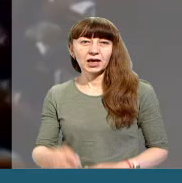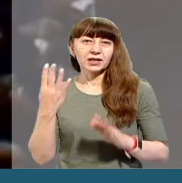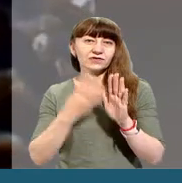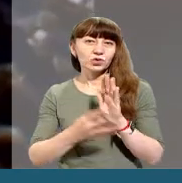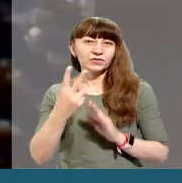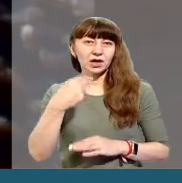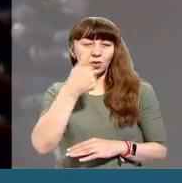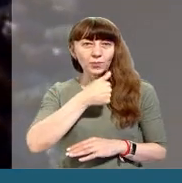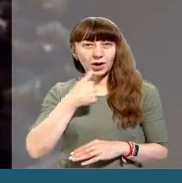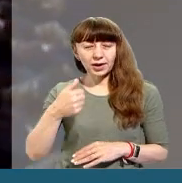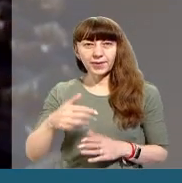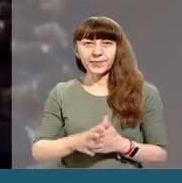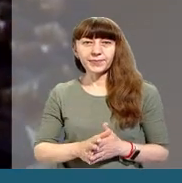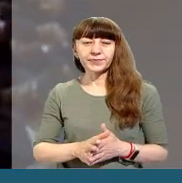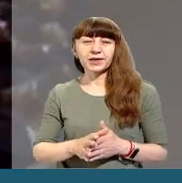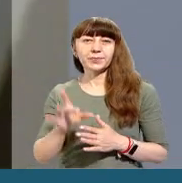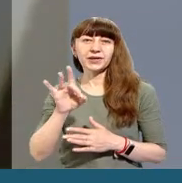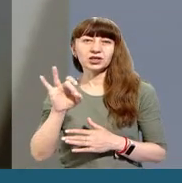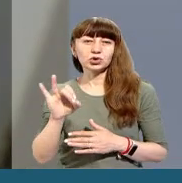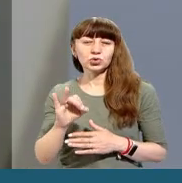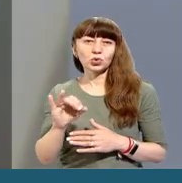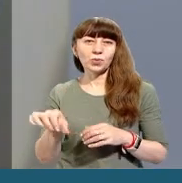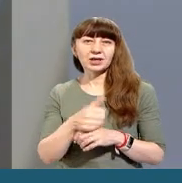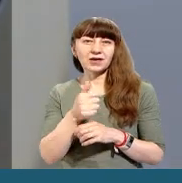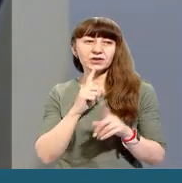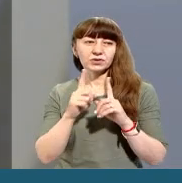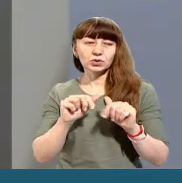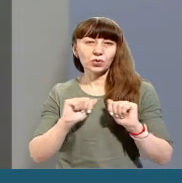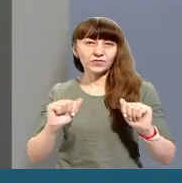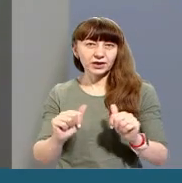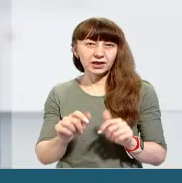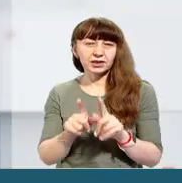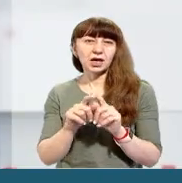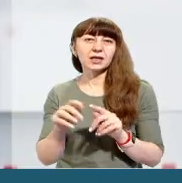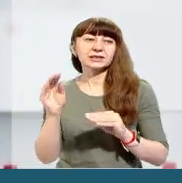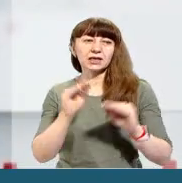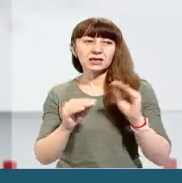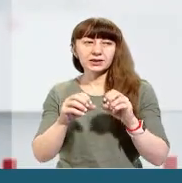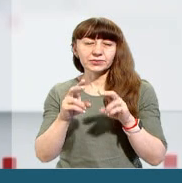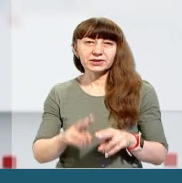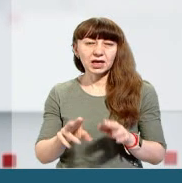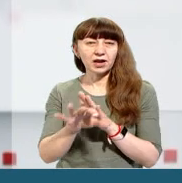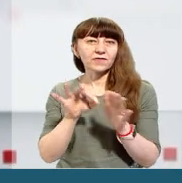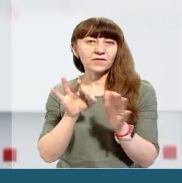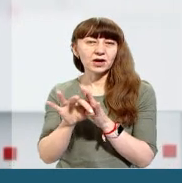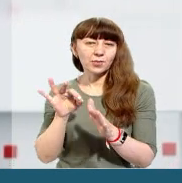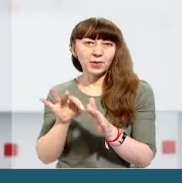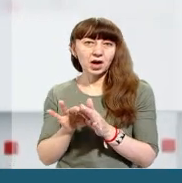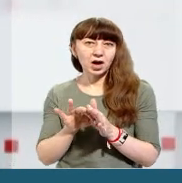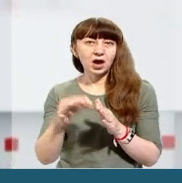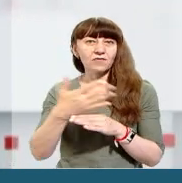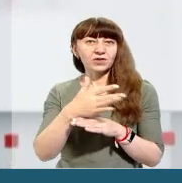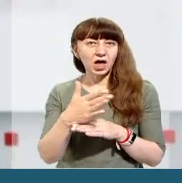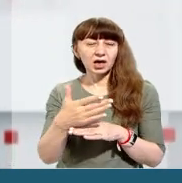1992 жылы туу елтаңба және әнұранымызды таңдау үшін жоғары кеңес президиумы жұмыс тобын құрды. Осыдан кейін ел аумағында